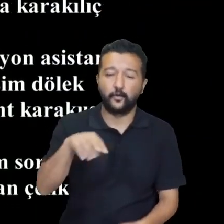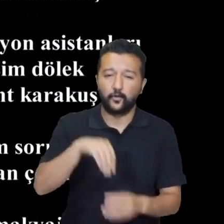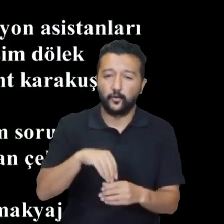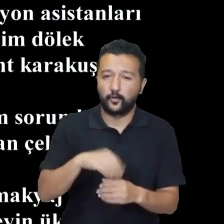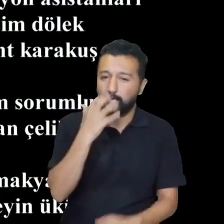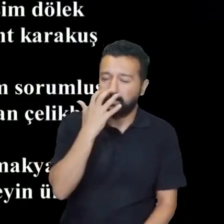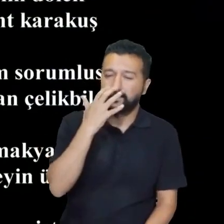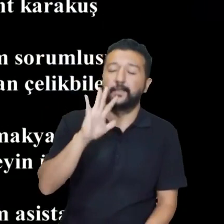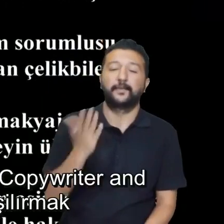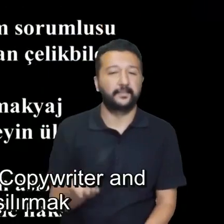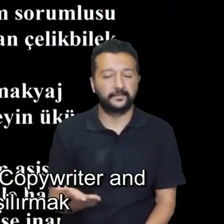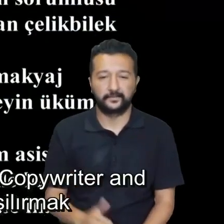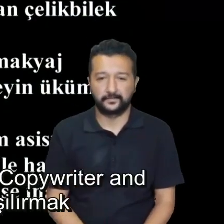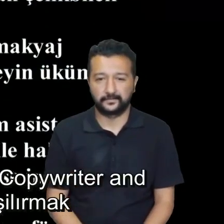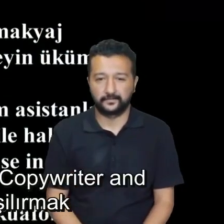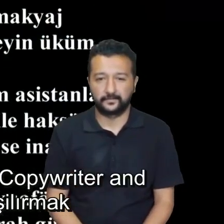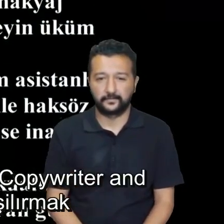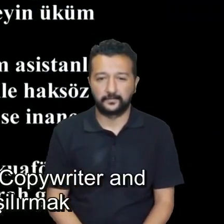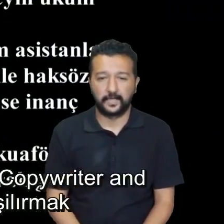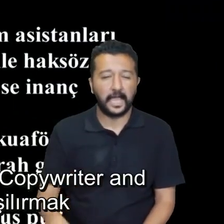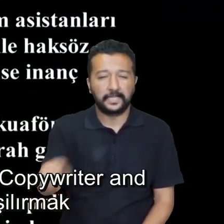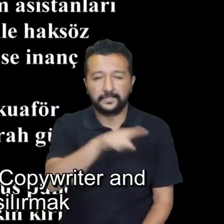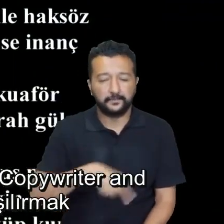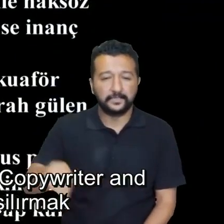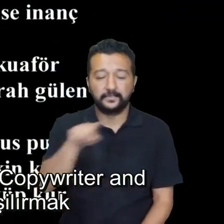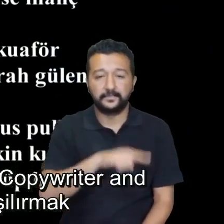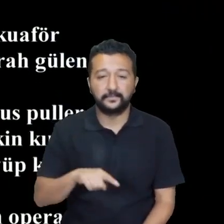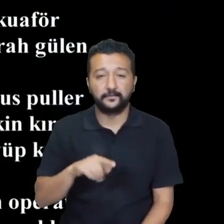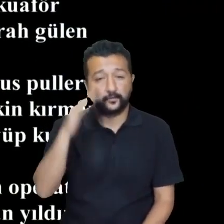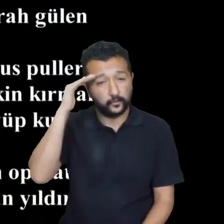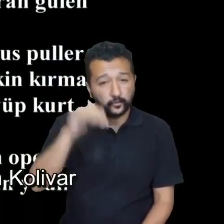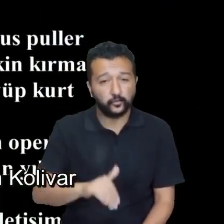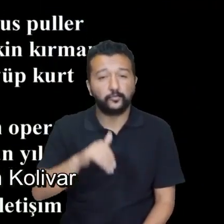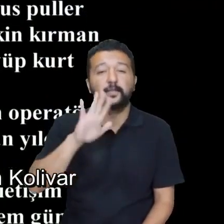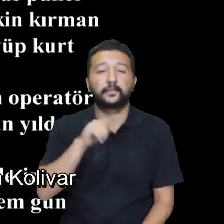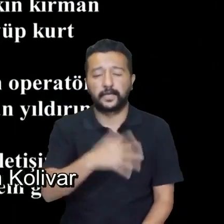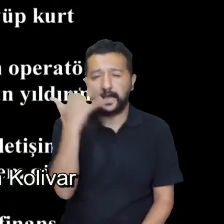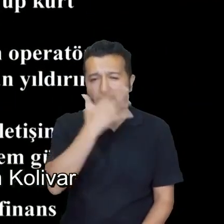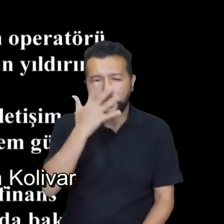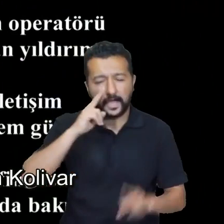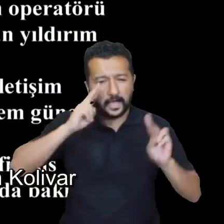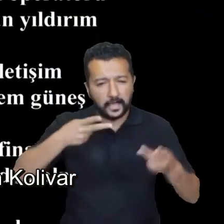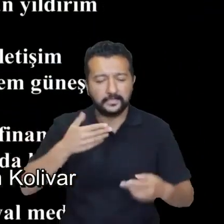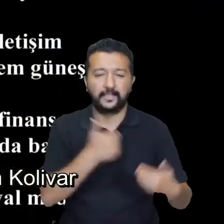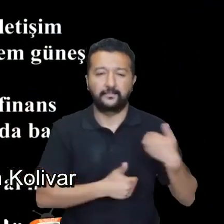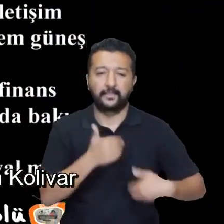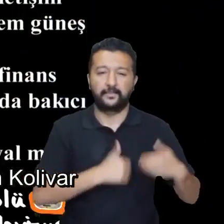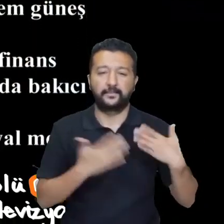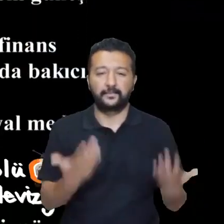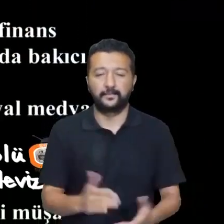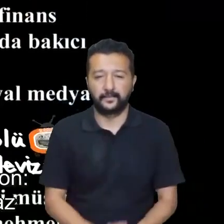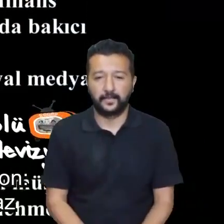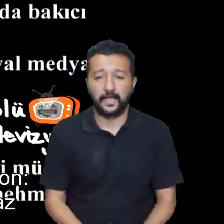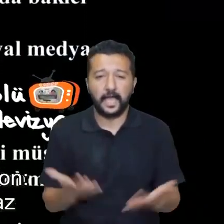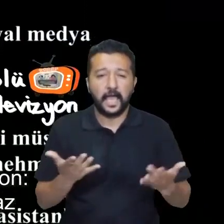Metin Balekoğlu. Yapımcı Çağrı Bingüller, Başak Bingüller. Hacı Hüseyin'in dizi logosunun sağında Müslüm Gürses'in fotoğrafıyla saygı ve